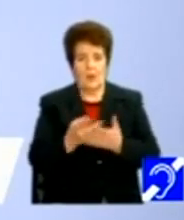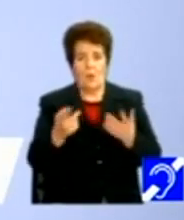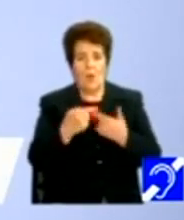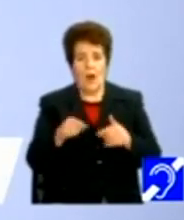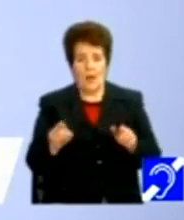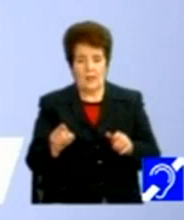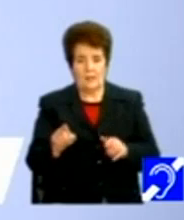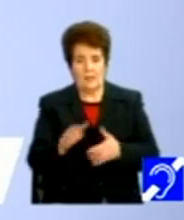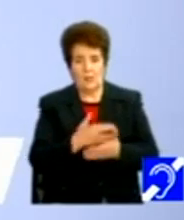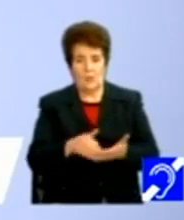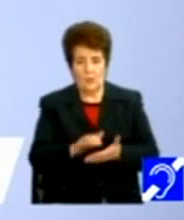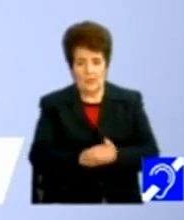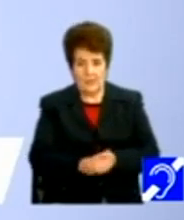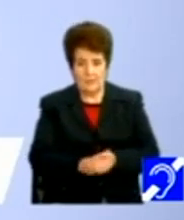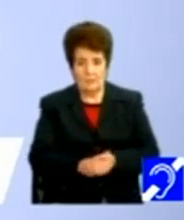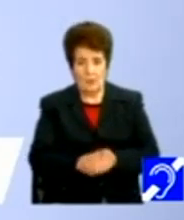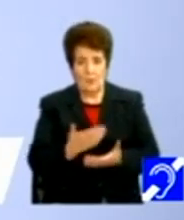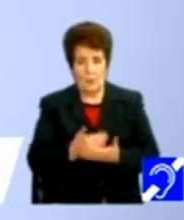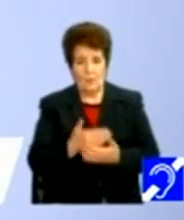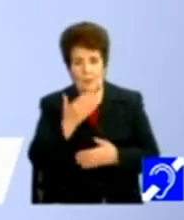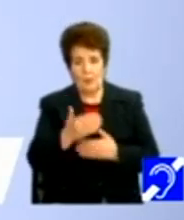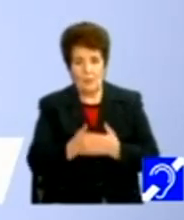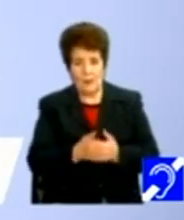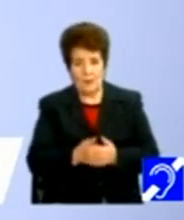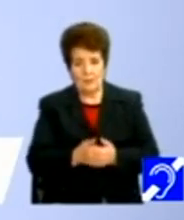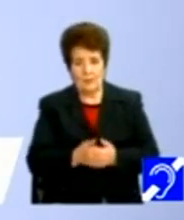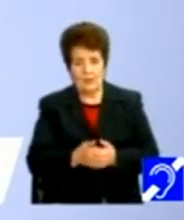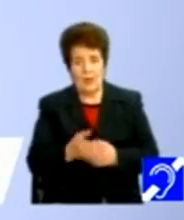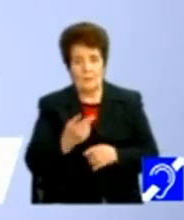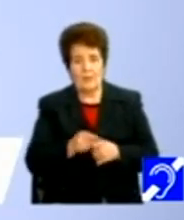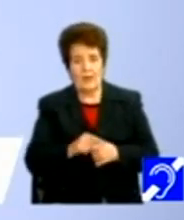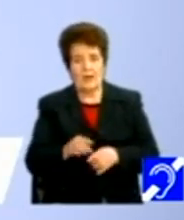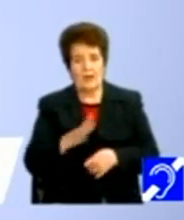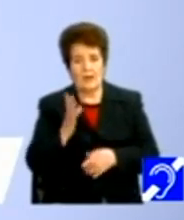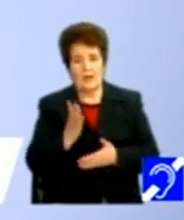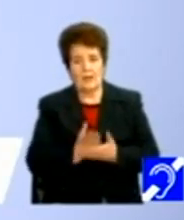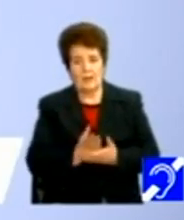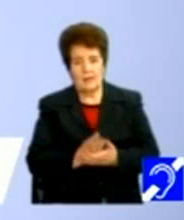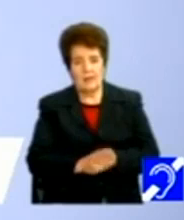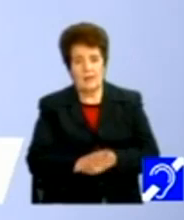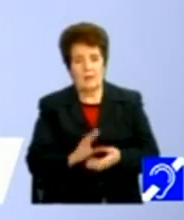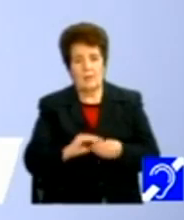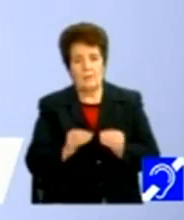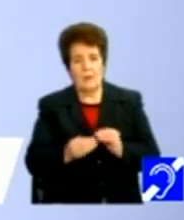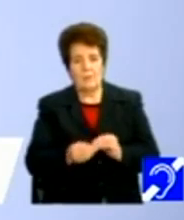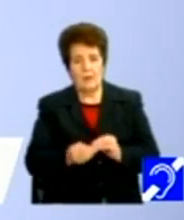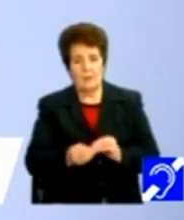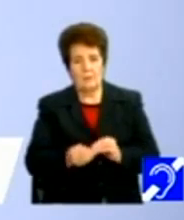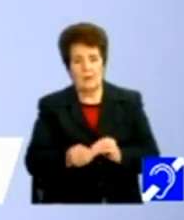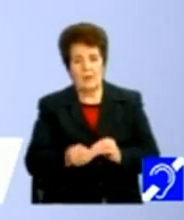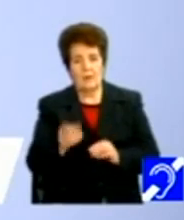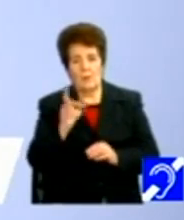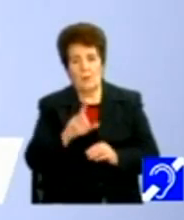față a unionismului, probabil apropiată de cifra pe care ați indicat-o, pentru că o mare problemă a fost credibilitatea